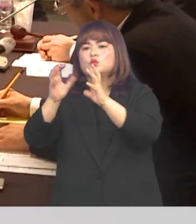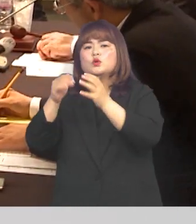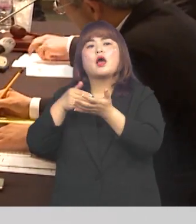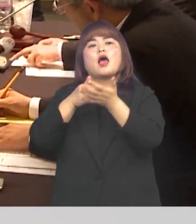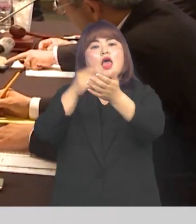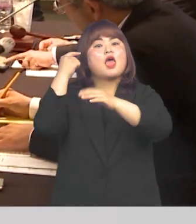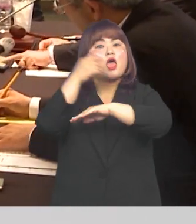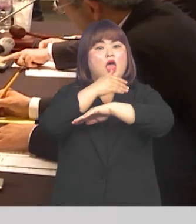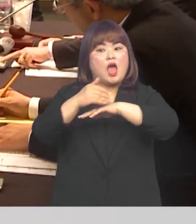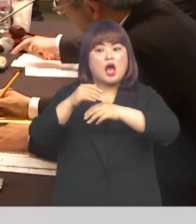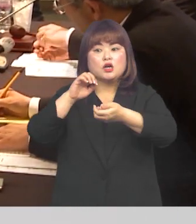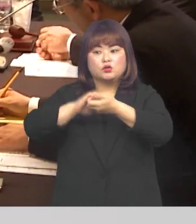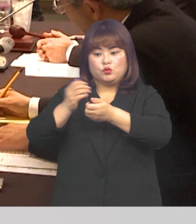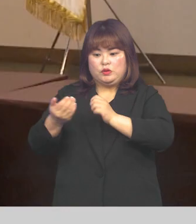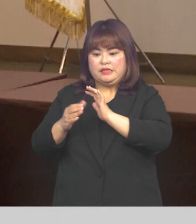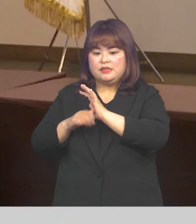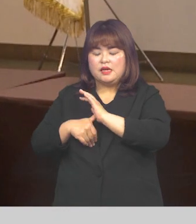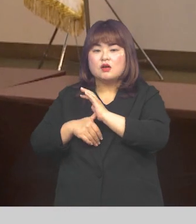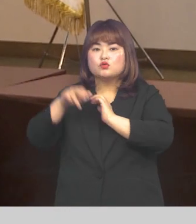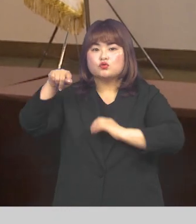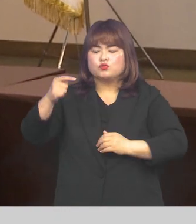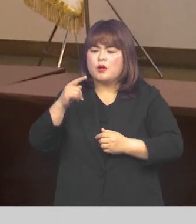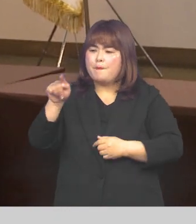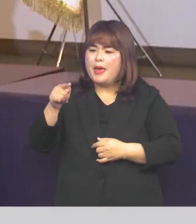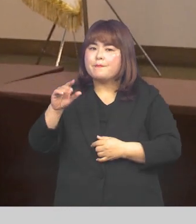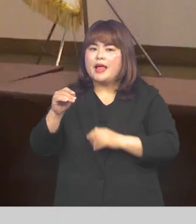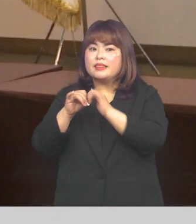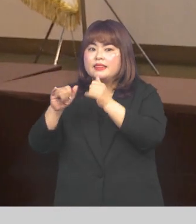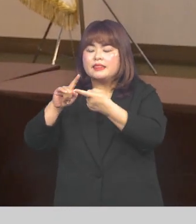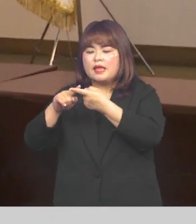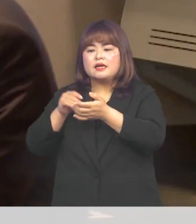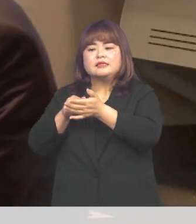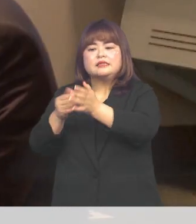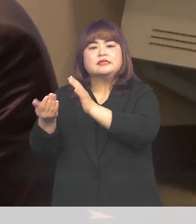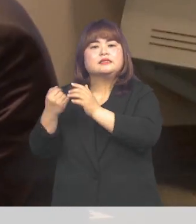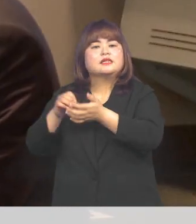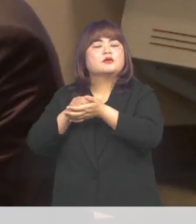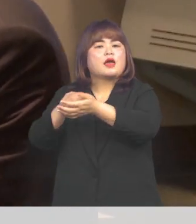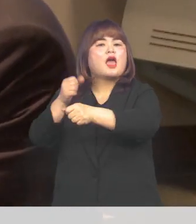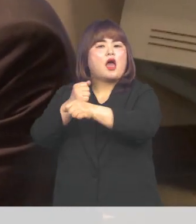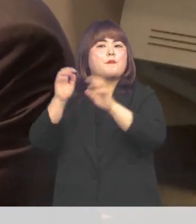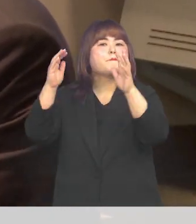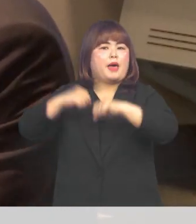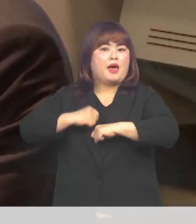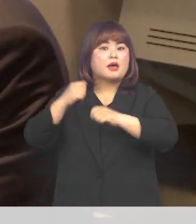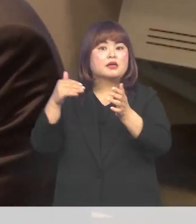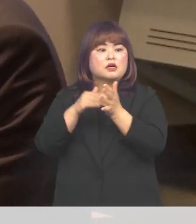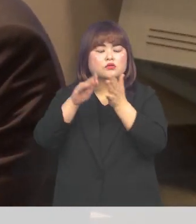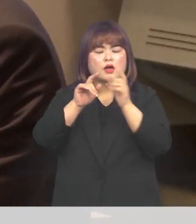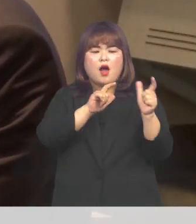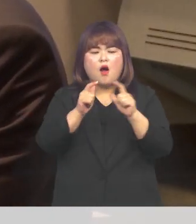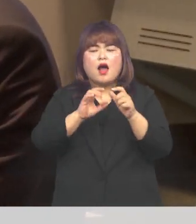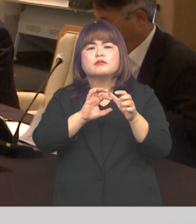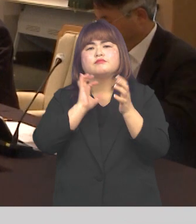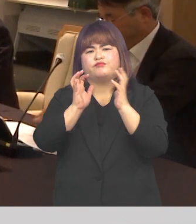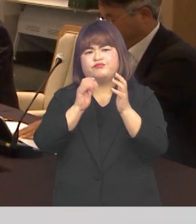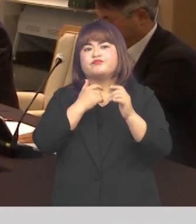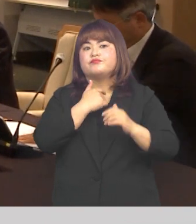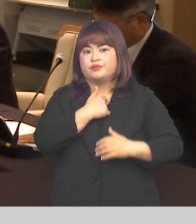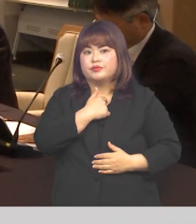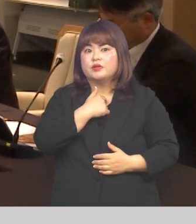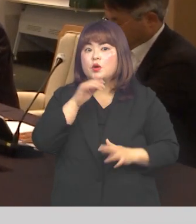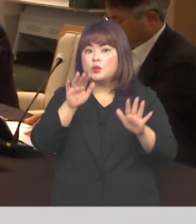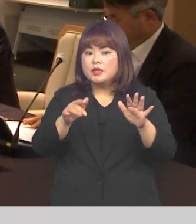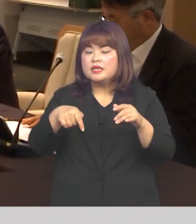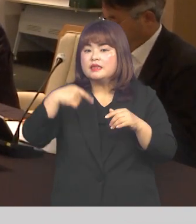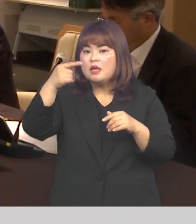협의회 준회원 가입 시점을 인구 100만 명에 도달한 때로 개정하는 데 합의하는 등 관련한 내용을 논의했습니다. 한편